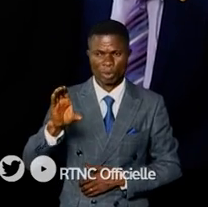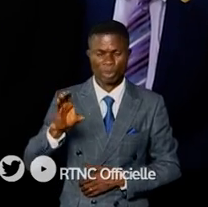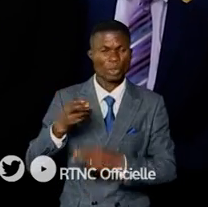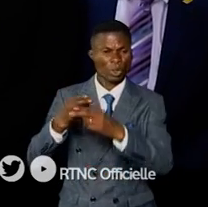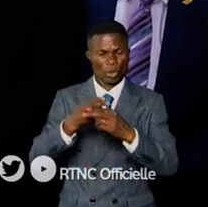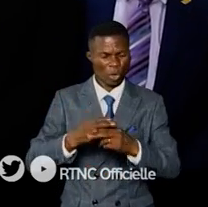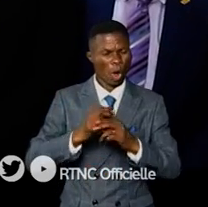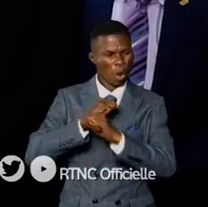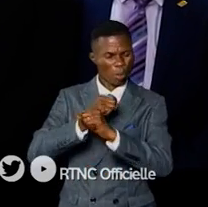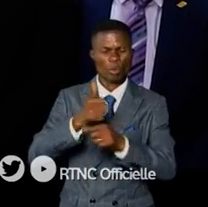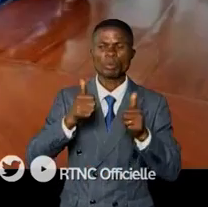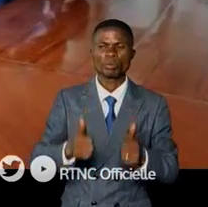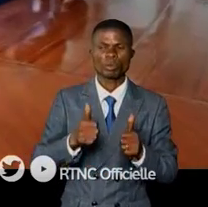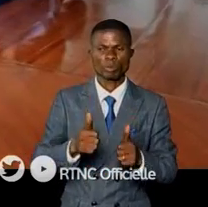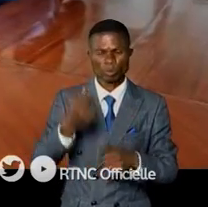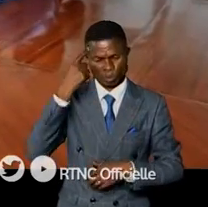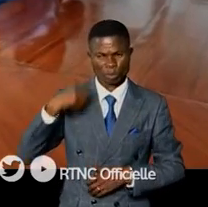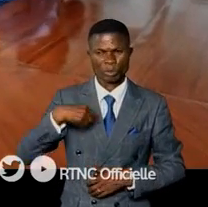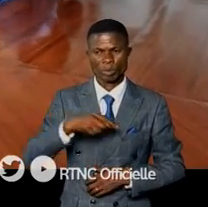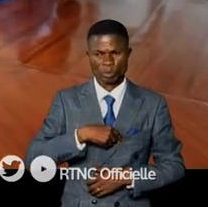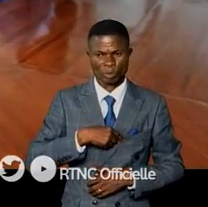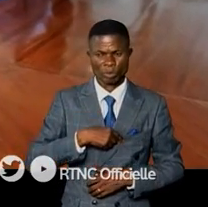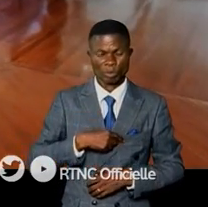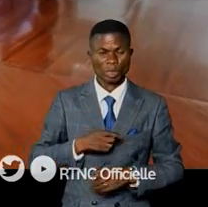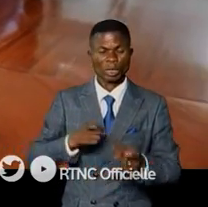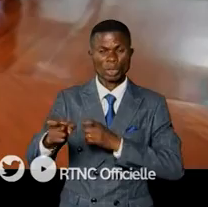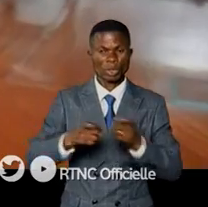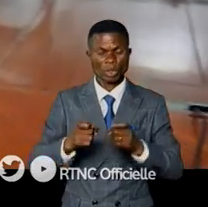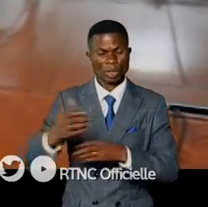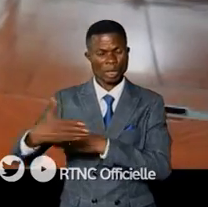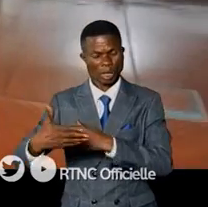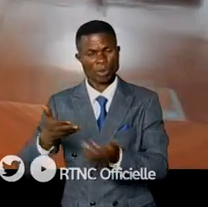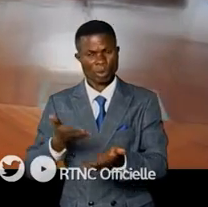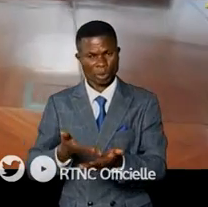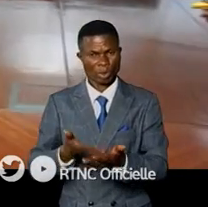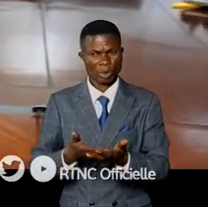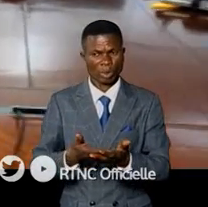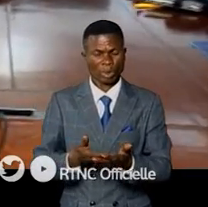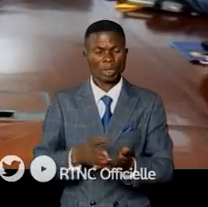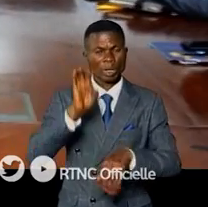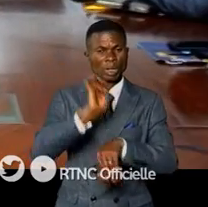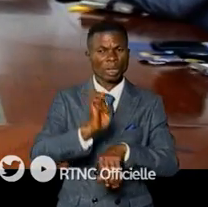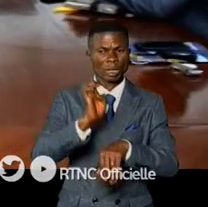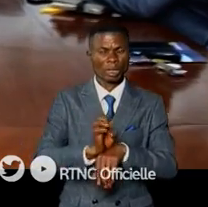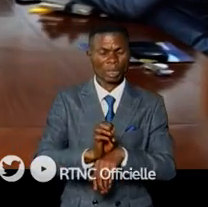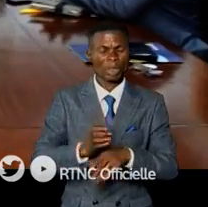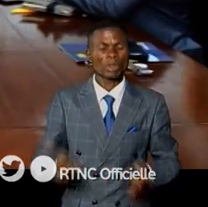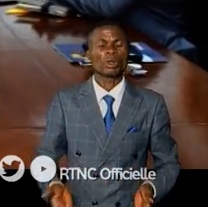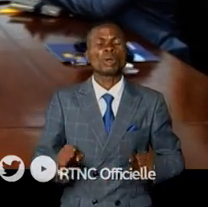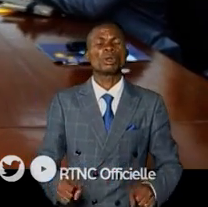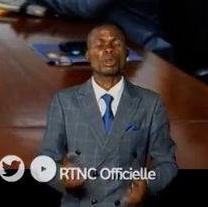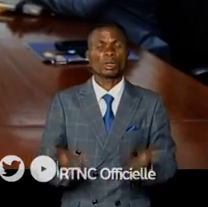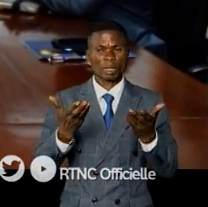sécurité que nous avons obtenue auprès de la banque. Avec cette forme de gestion de proximité, la confession religieuse Église de Réveil se